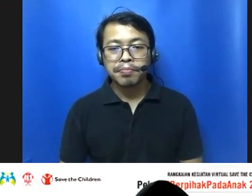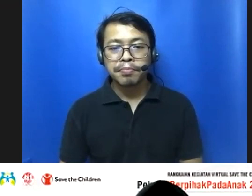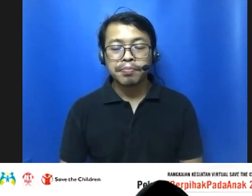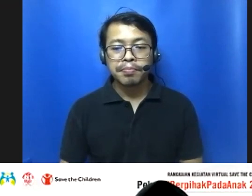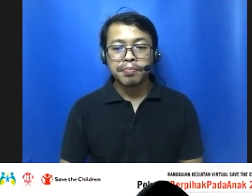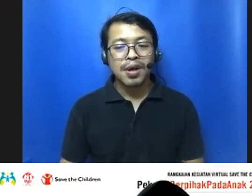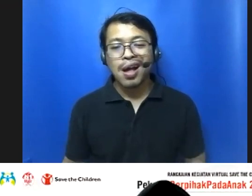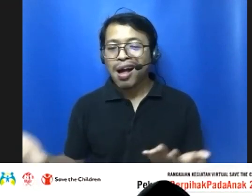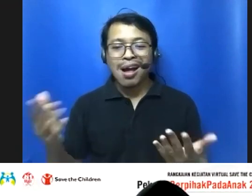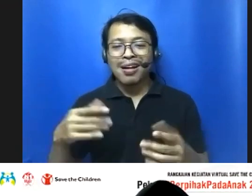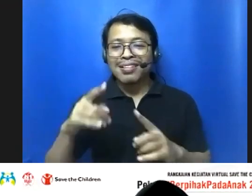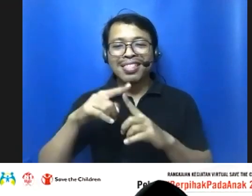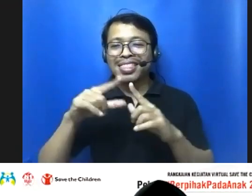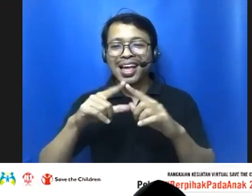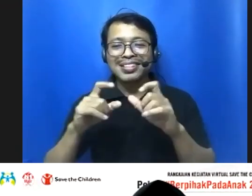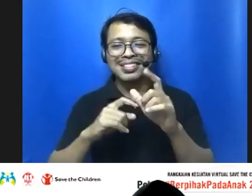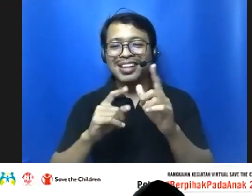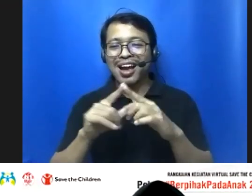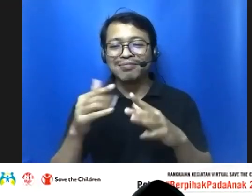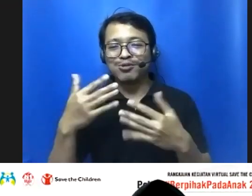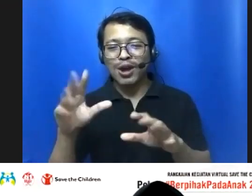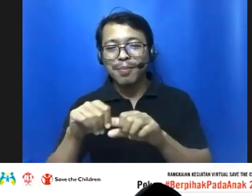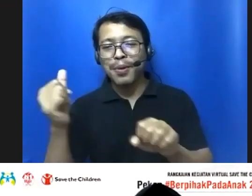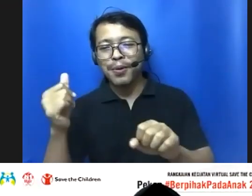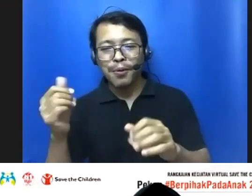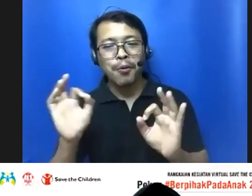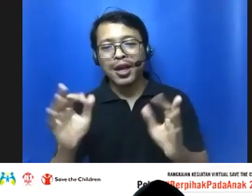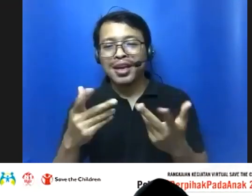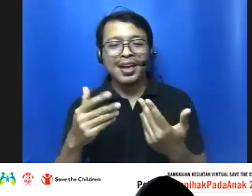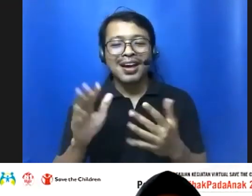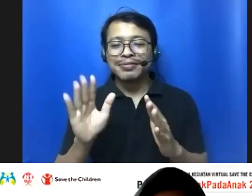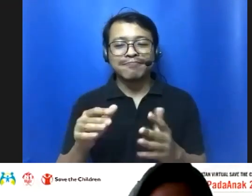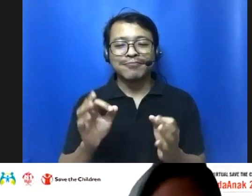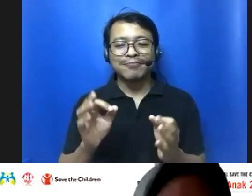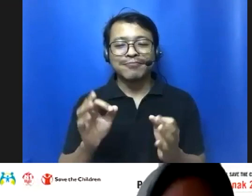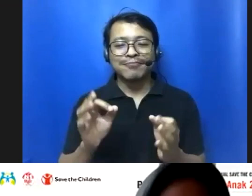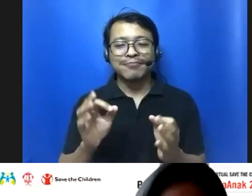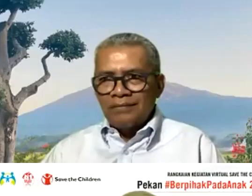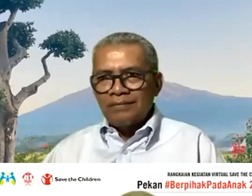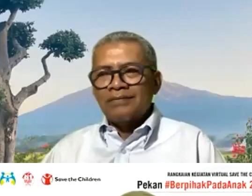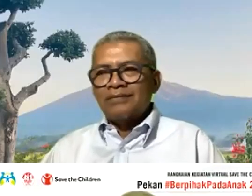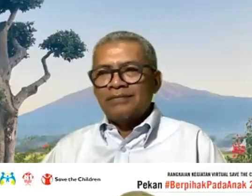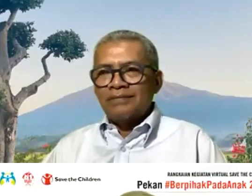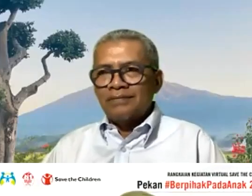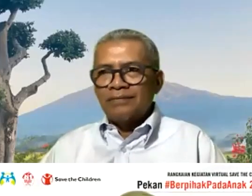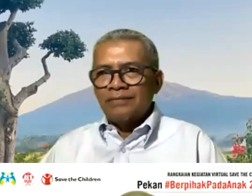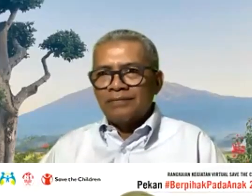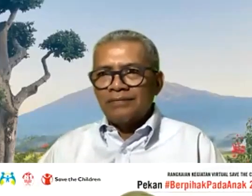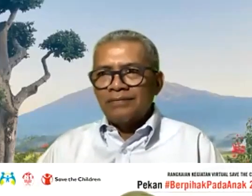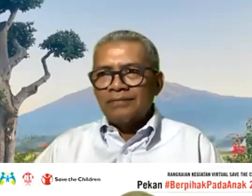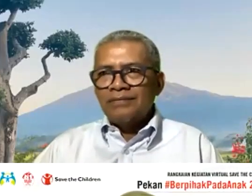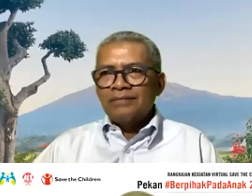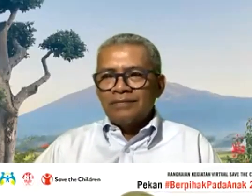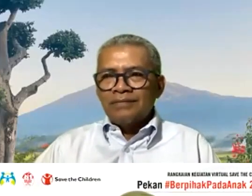Tasya rupanya sudah live, mungkin ada kendala teknis. Baik, kita mulai foto bersama. Saya akan hitung sampai 3. Aba-aba